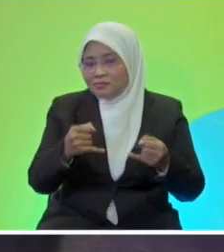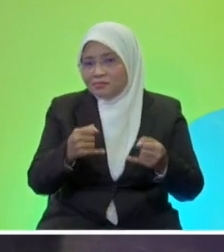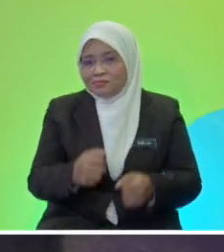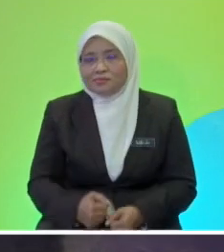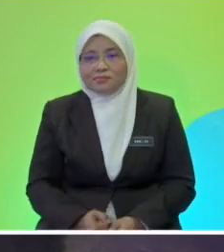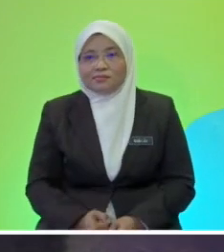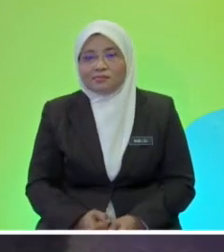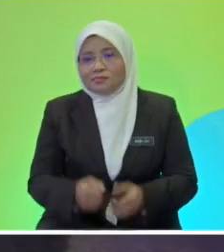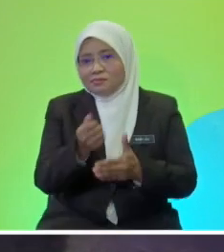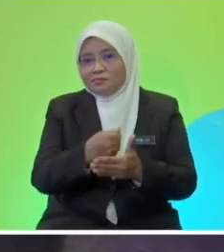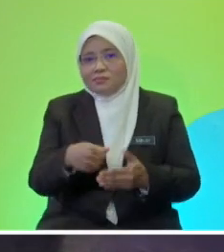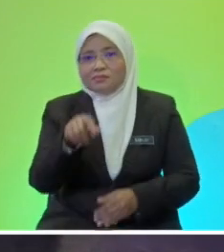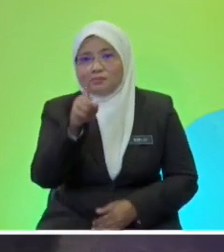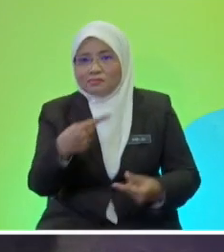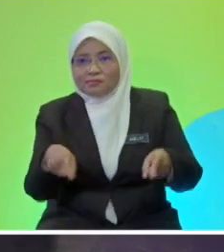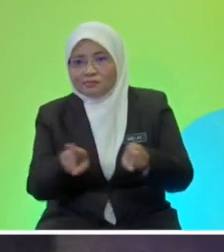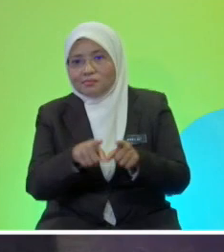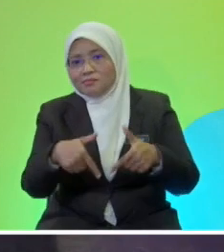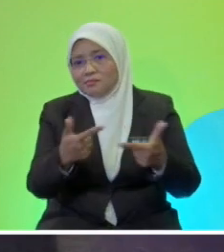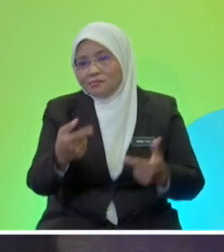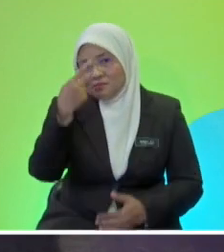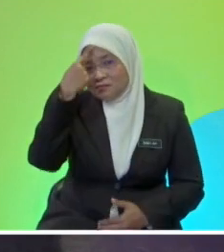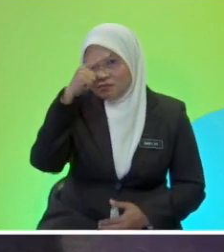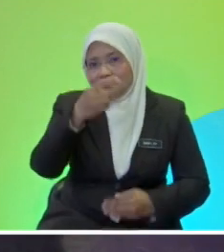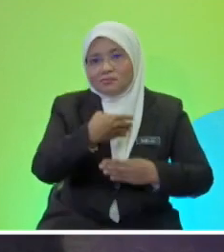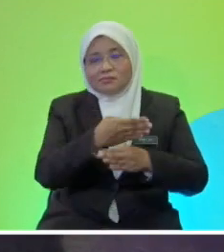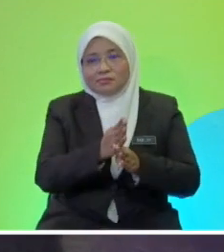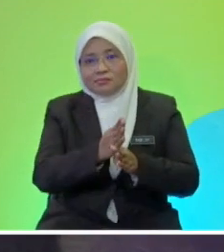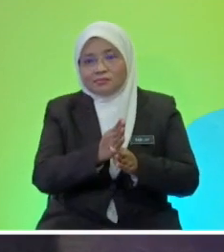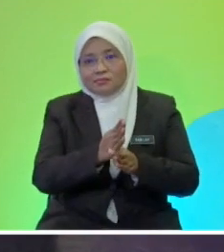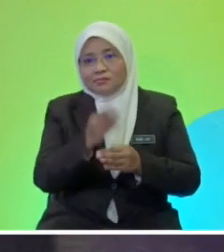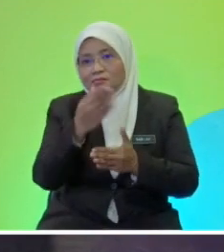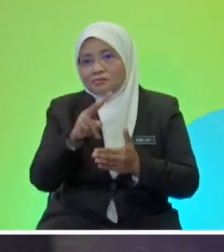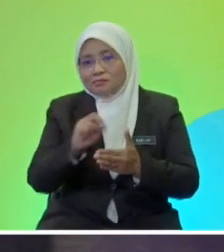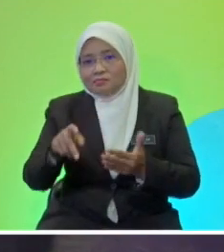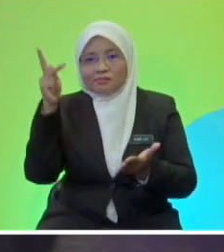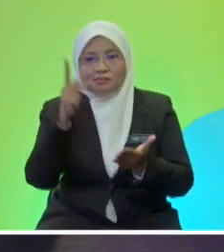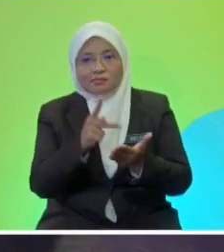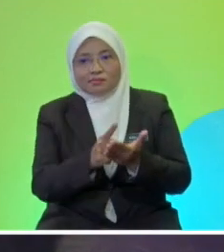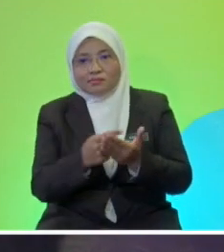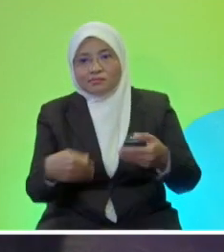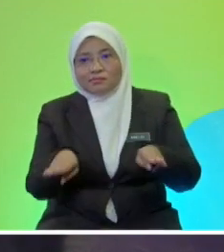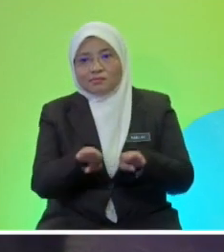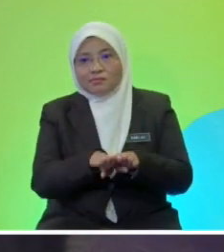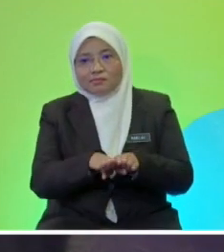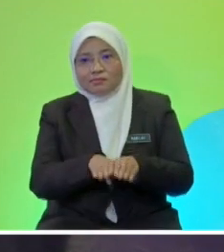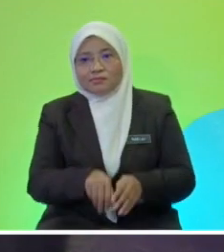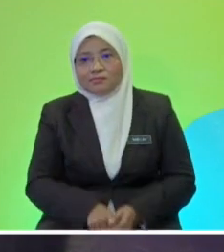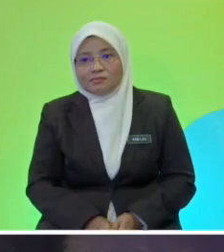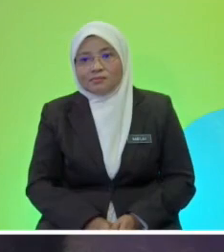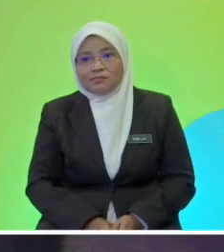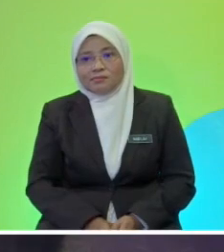antara satu sama lain untuk membentuk struktur yang dikenali sebagai Helix tengok dia berpintal